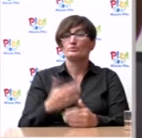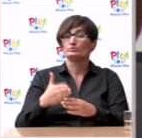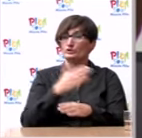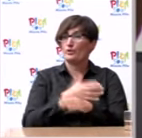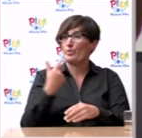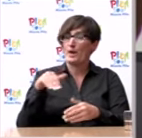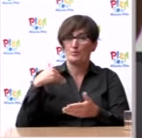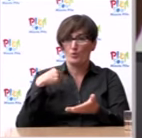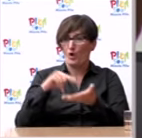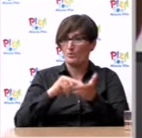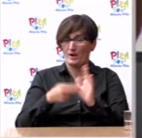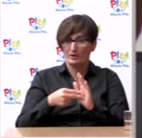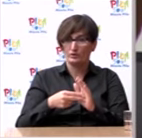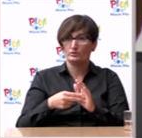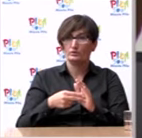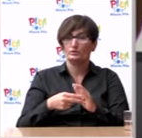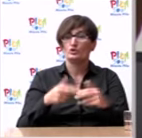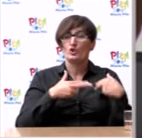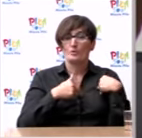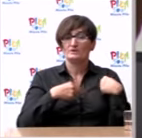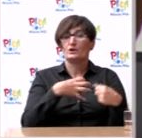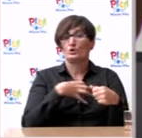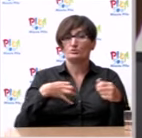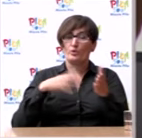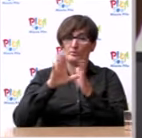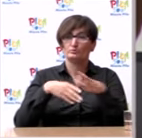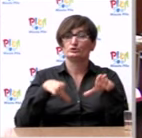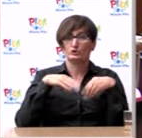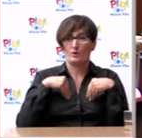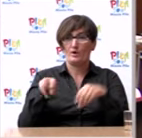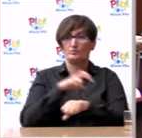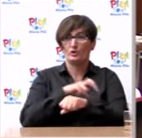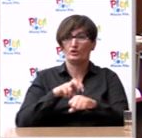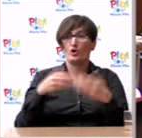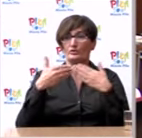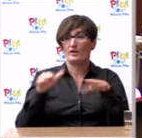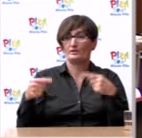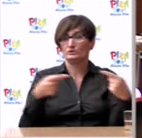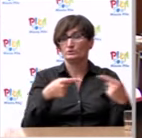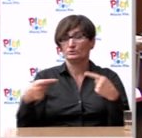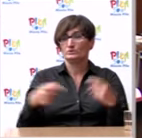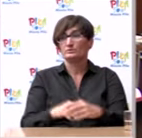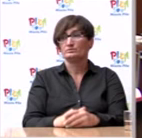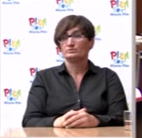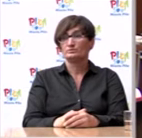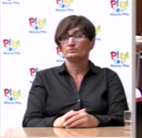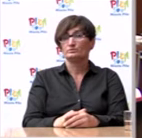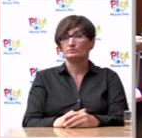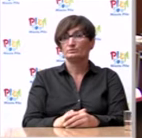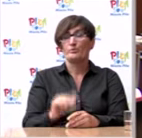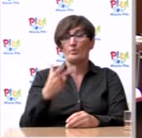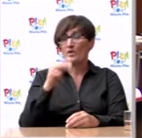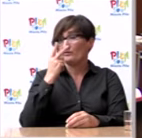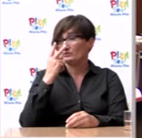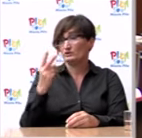Komisja Gospodarki Miejskiej jednogłośnie zaakceptowała ten projekt. Dziękuję. Dziękuję bardzo. Otwieram dyskusję. Nie